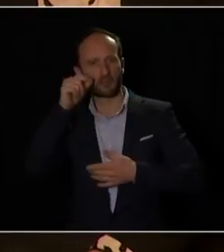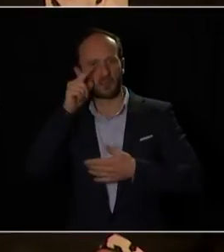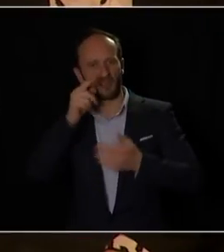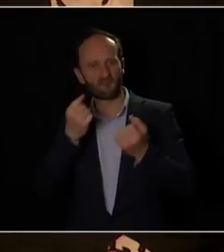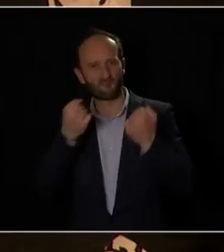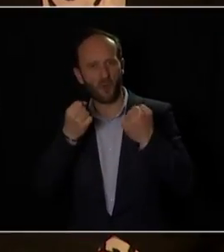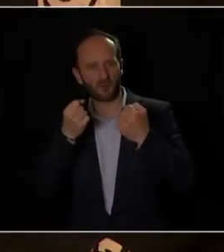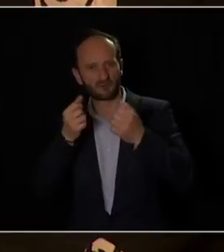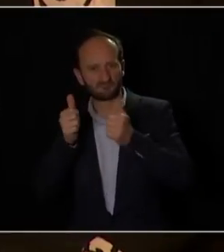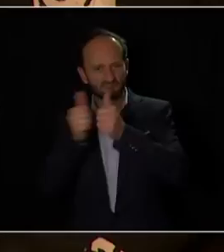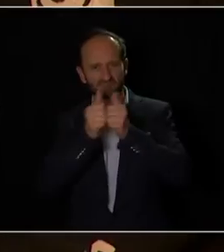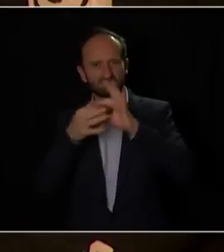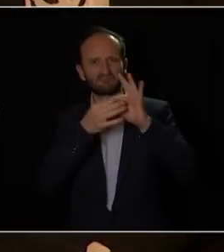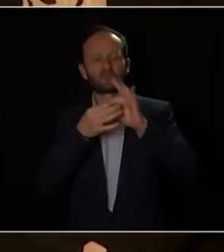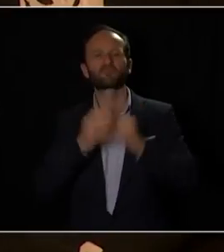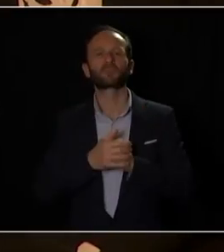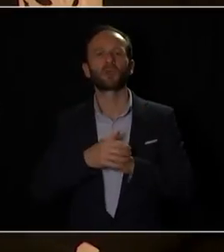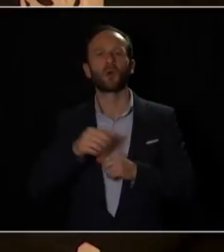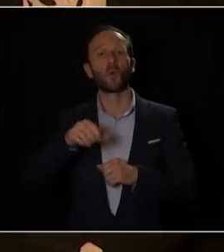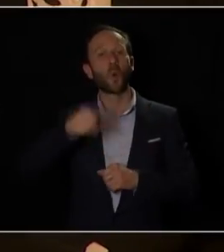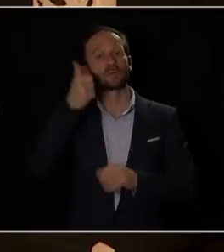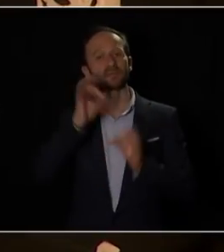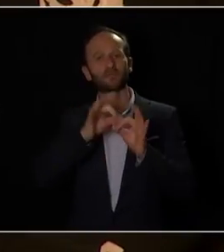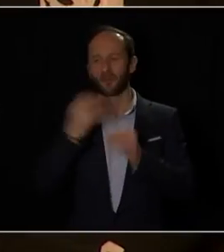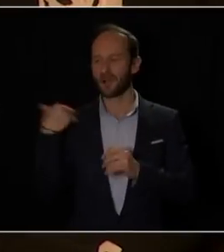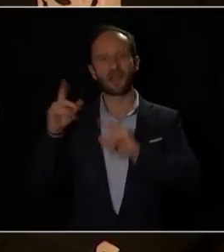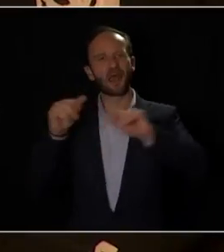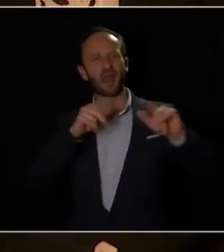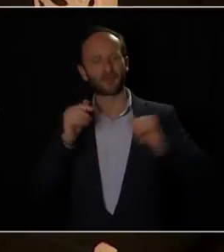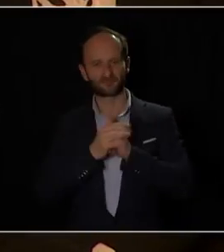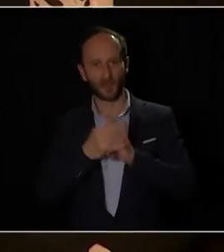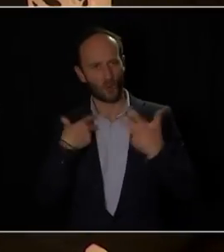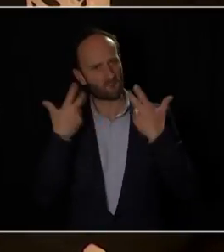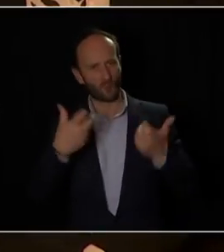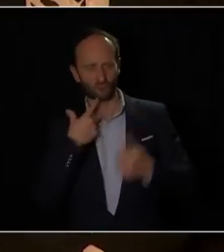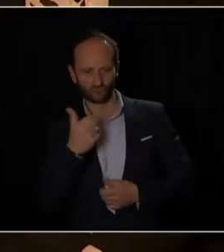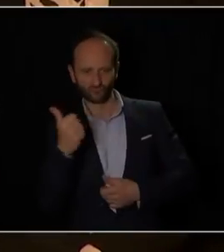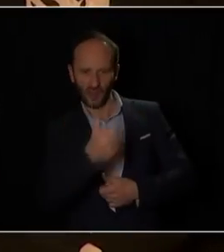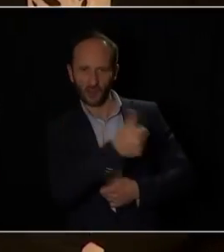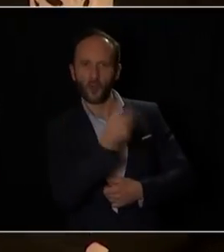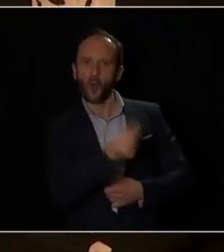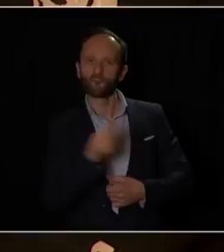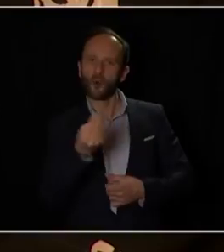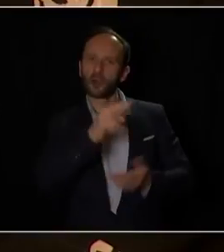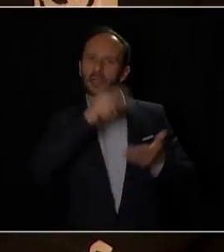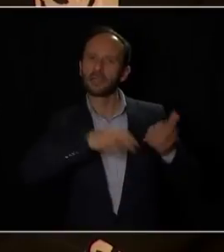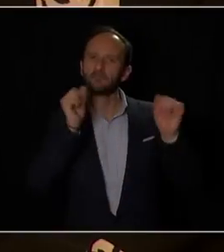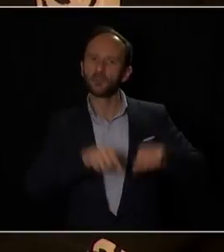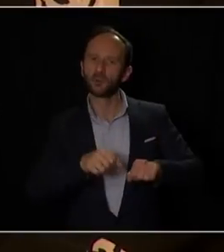personnes présentes le 11 septembre, j'ai souhaité que chaque enfant en âge de lire scolarisé dans chacune des